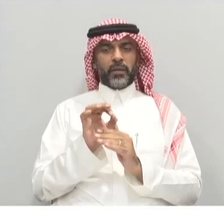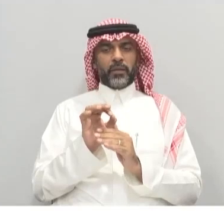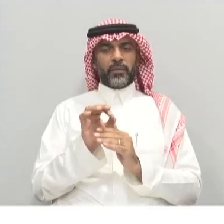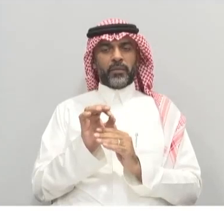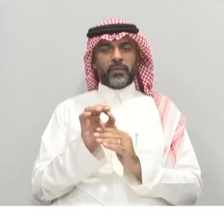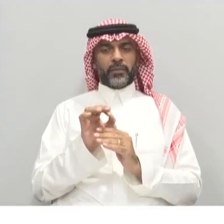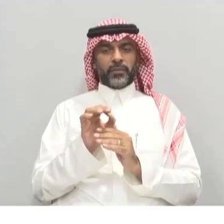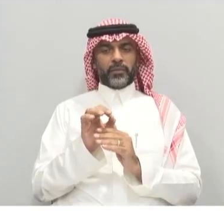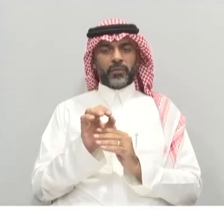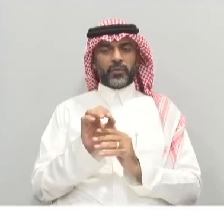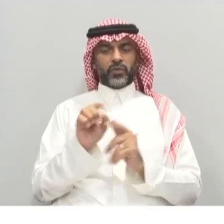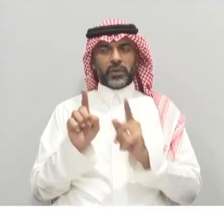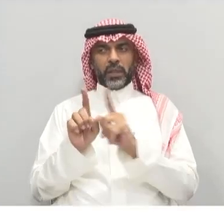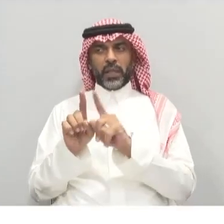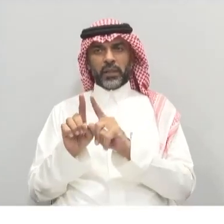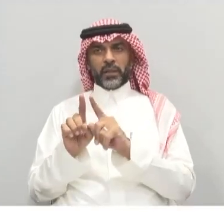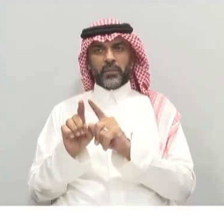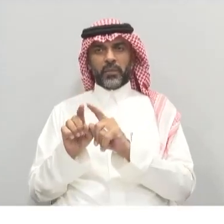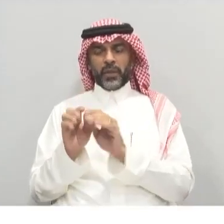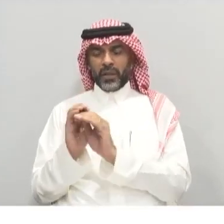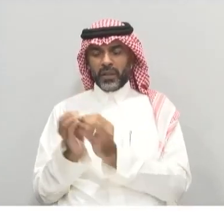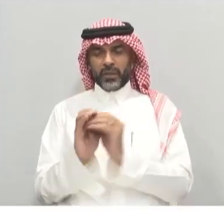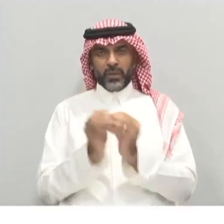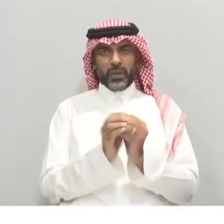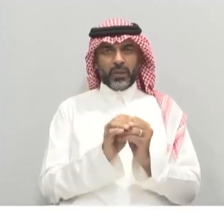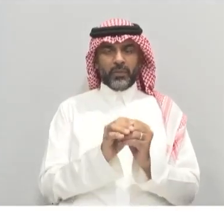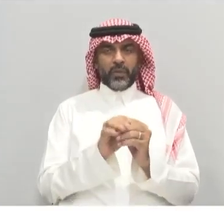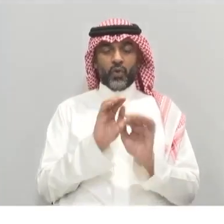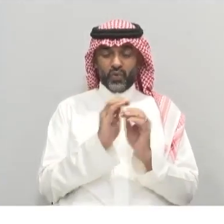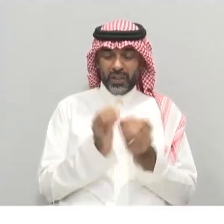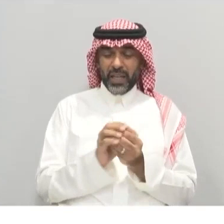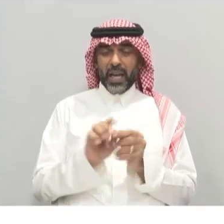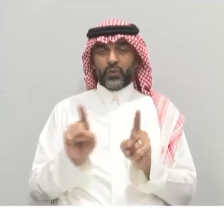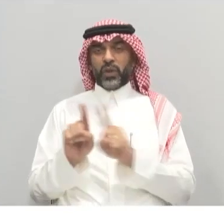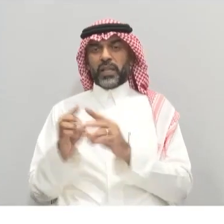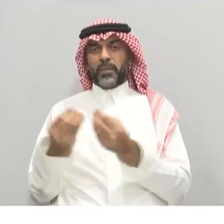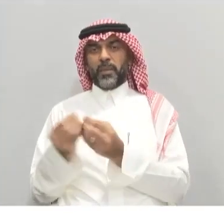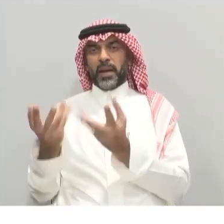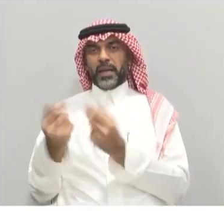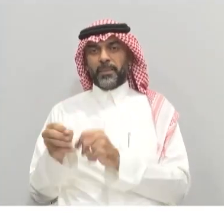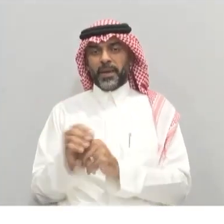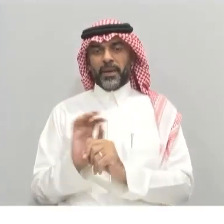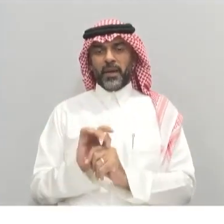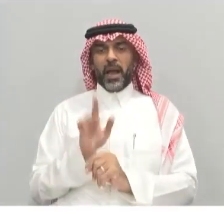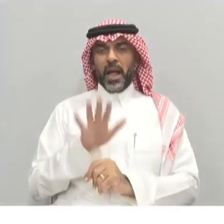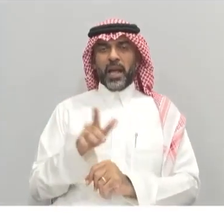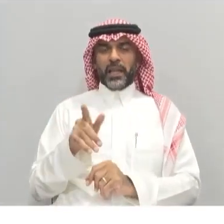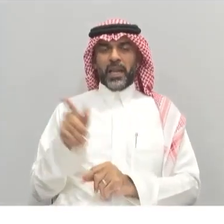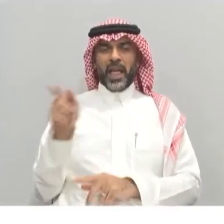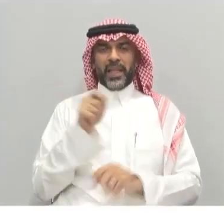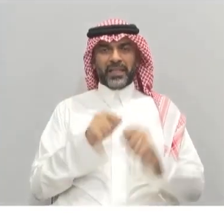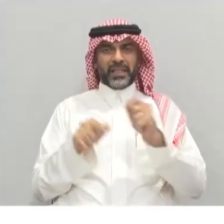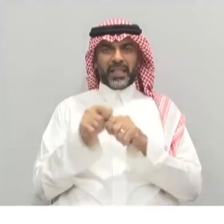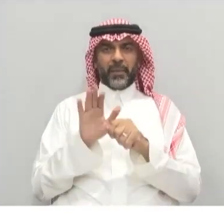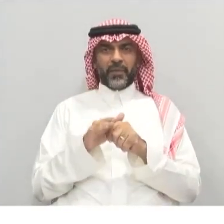تتناسب كل شريحه مع الكميه التي تمثلها كما يتم استخدام المخطط الدائري